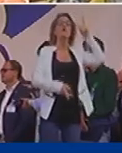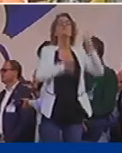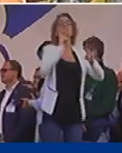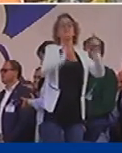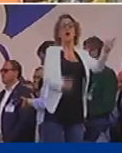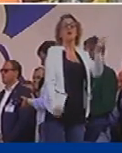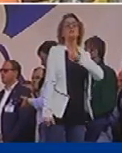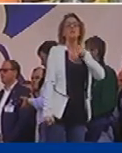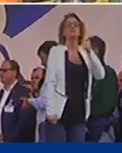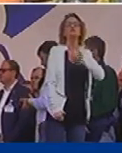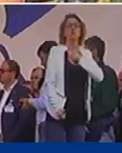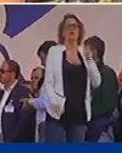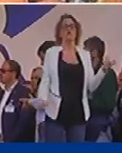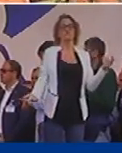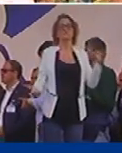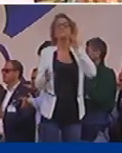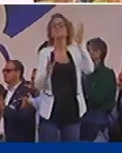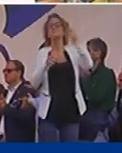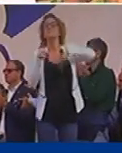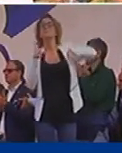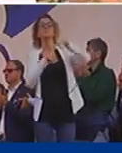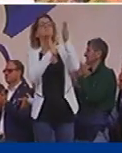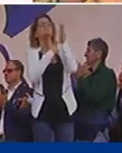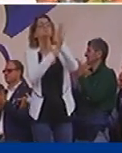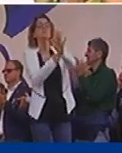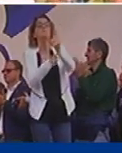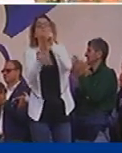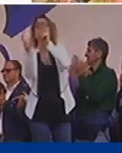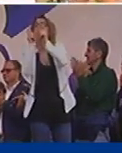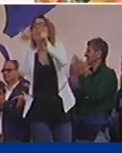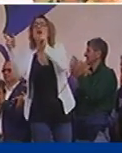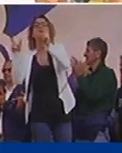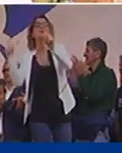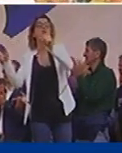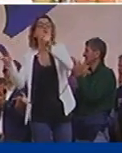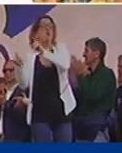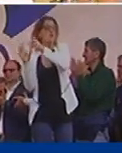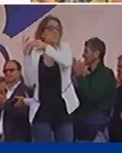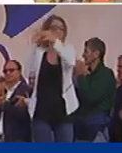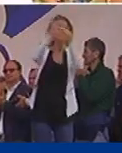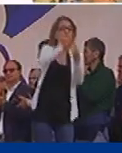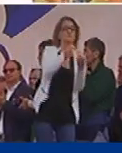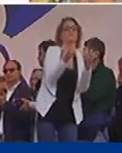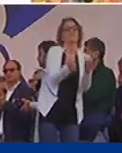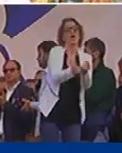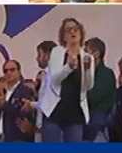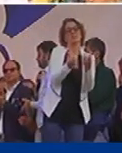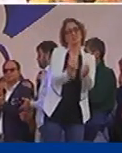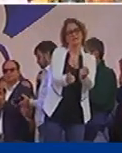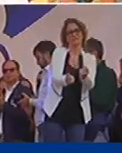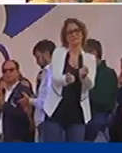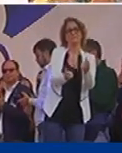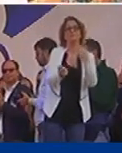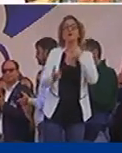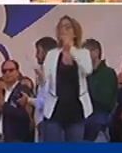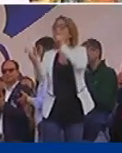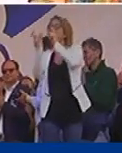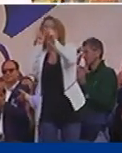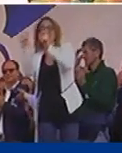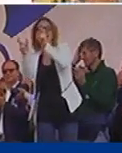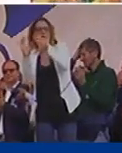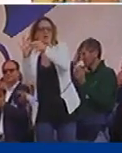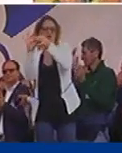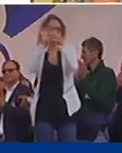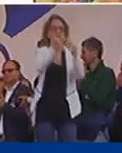soli se dimostriamo che alle parole seguono i fatti. Che alle parole